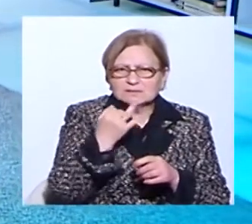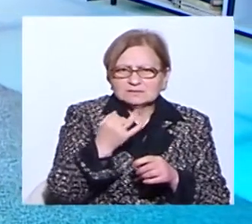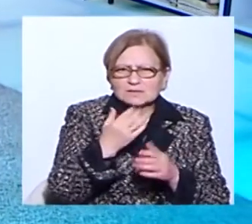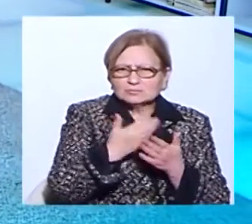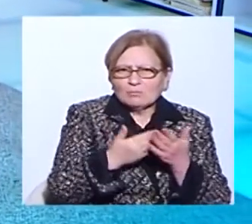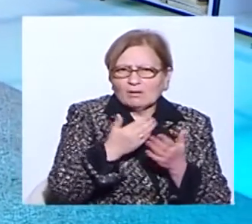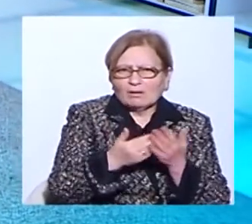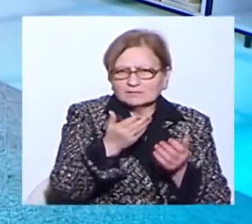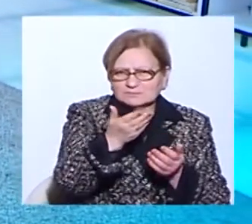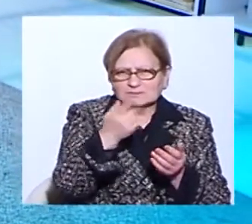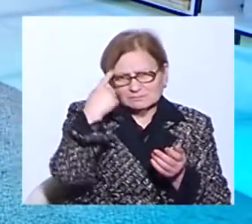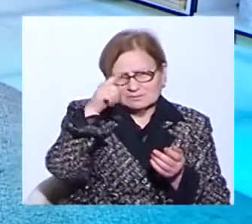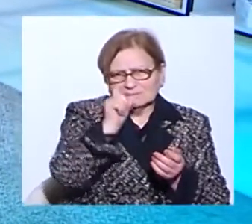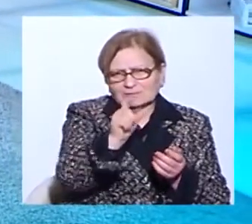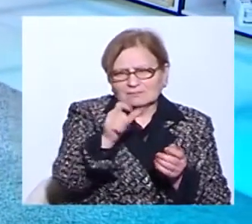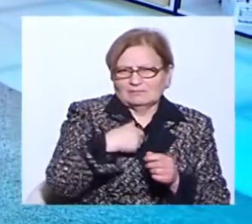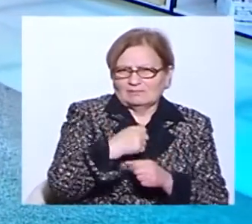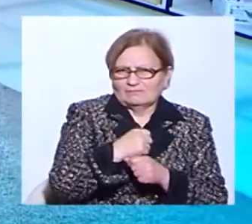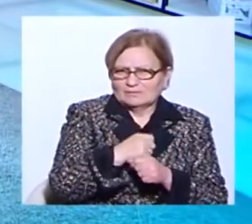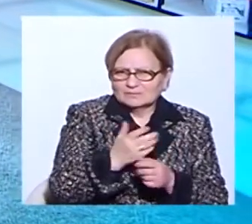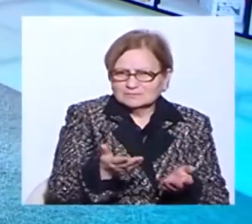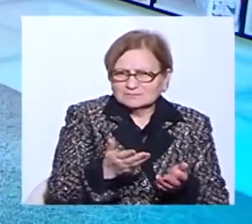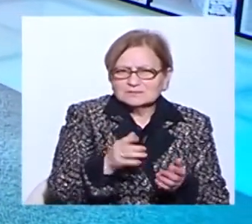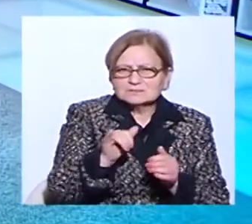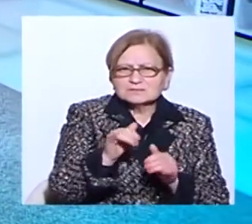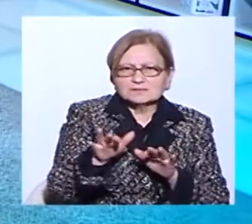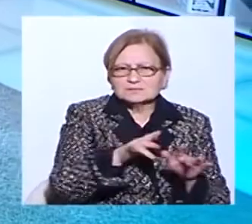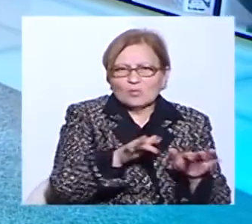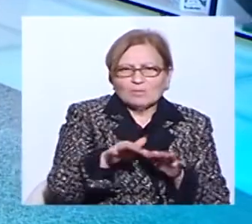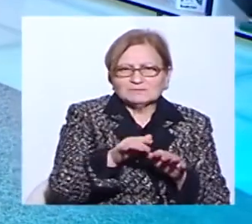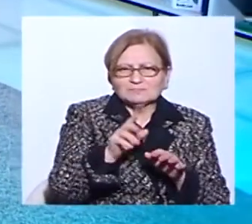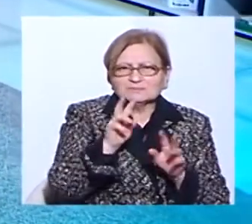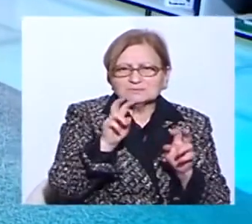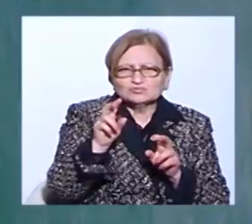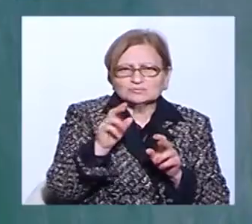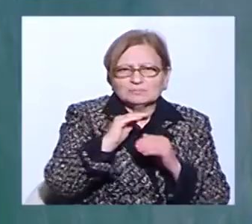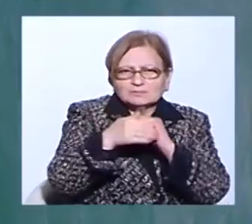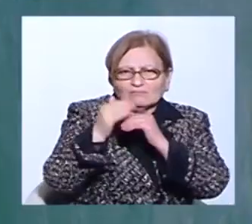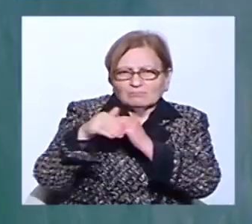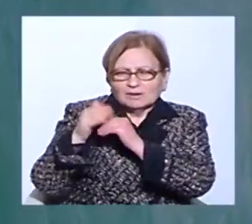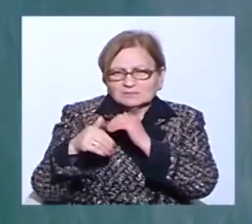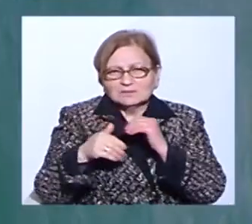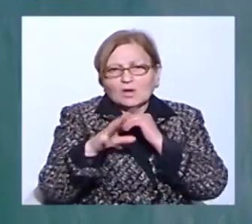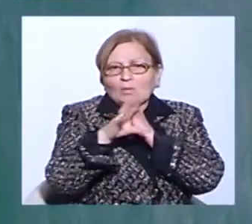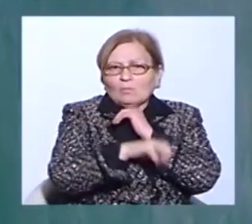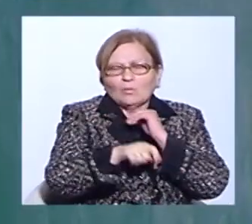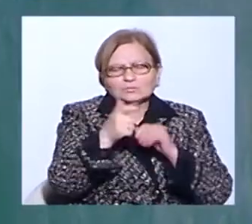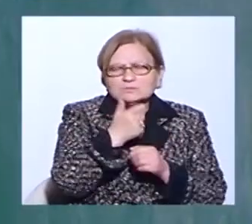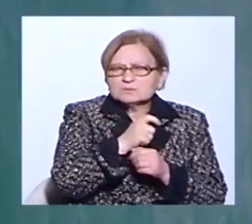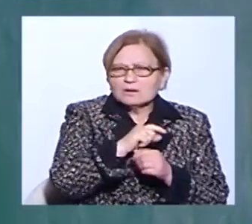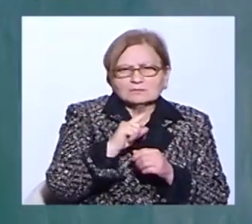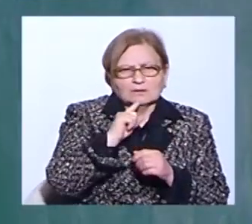მაგალითებიც ამოხსენით, სადაც მოქმედების ნიშნები დამალული იყო. ბოლოს საერთოდ გონია ურთულესი